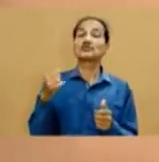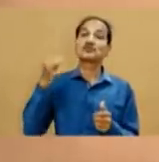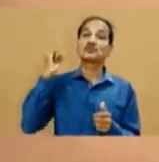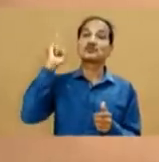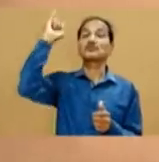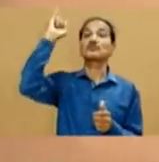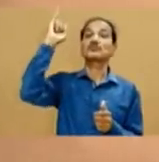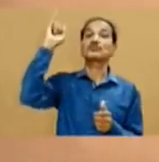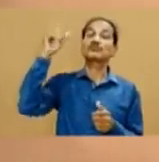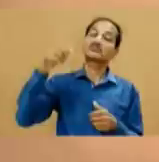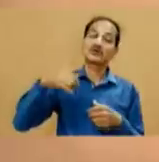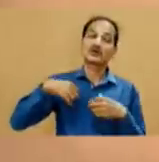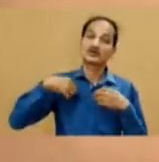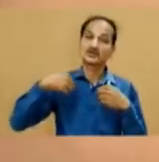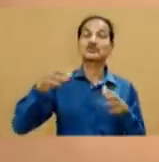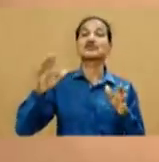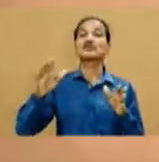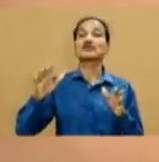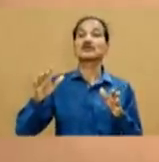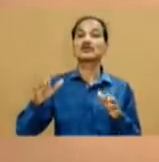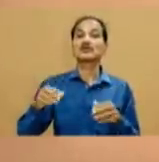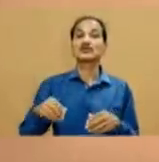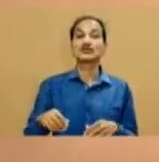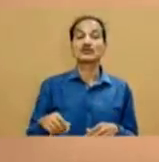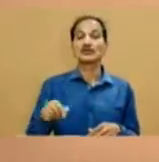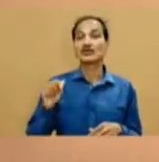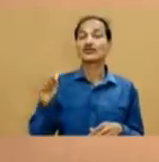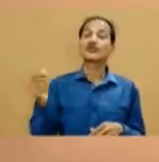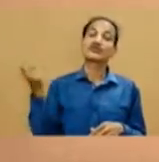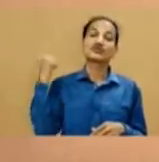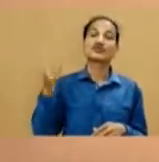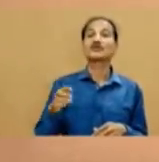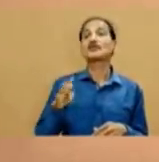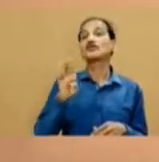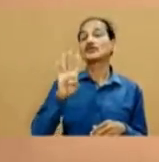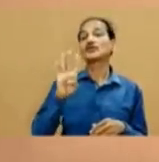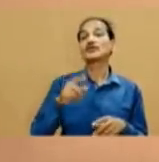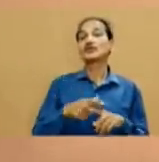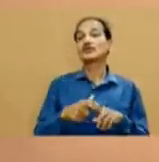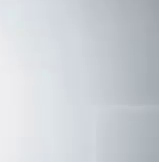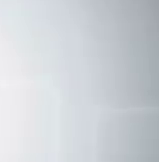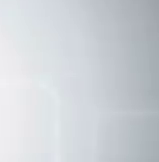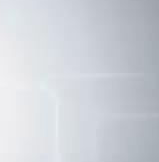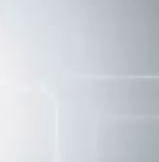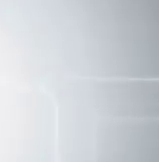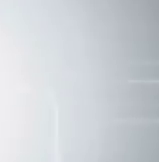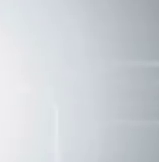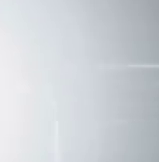କାଲି ପୁଣି ଥରେ 4:30 ବେଳେ ଆସିବି, ମାସ୍କ ପିନ୍ଧିକି ଆସିବି। ଧନ୍ୟବାଦ, ନମସ୍କାର।